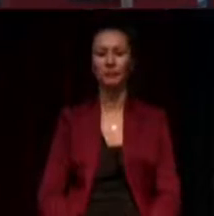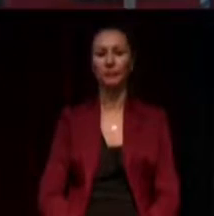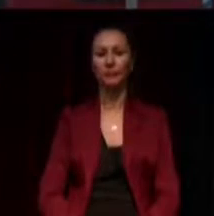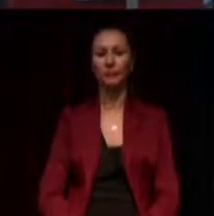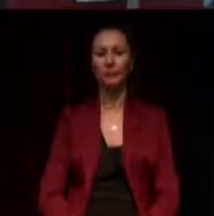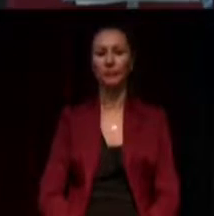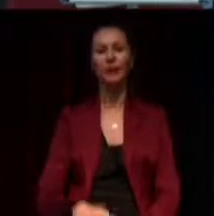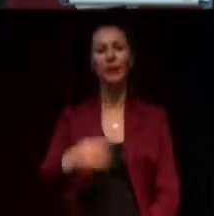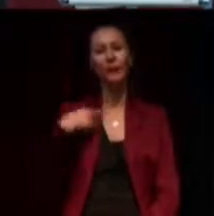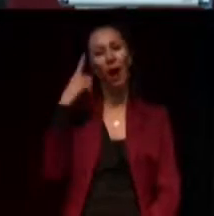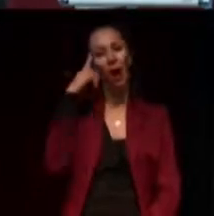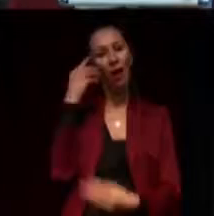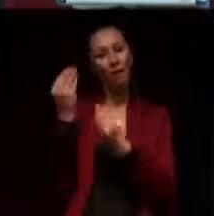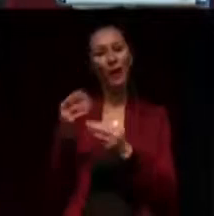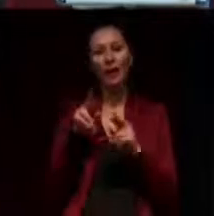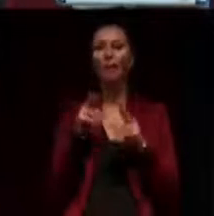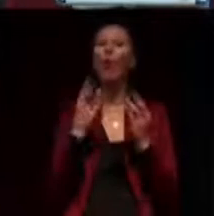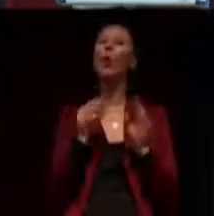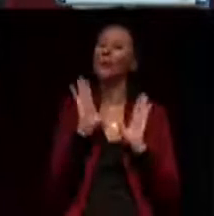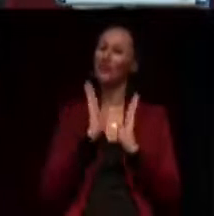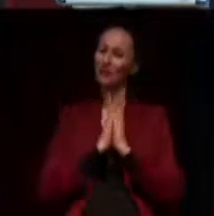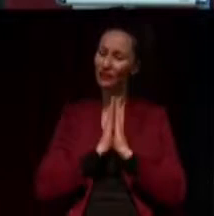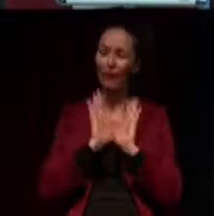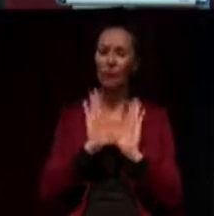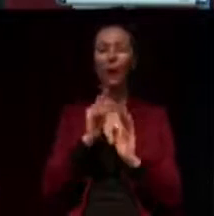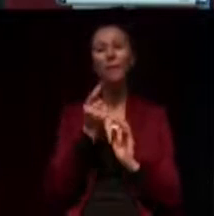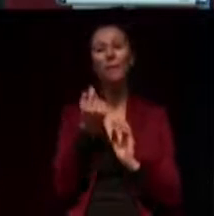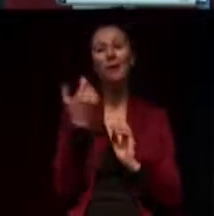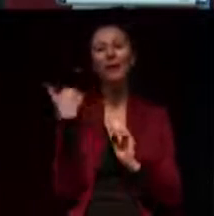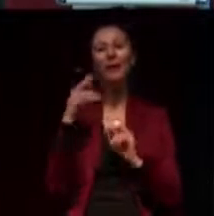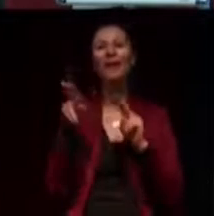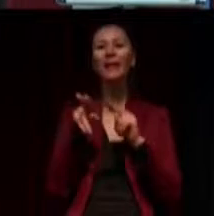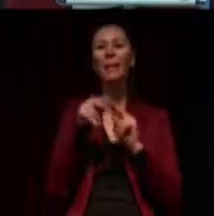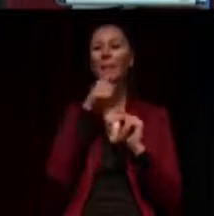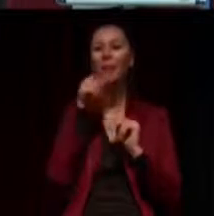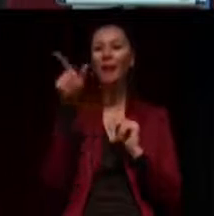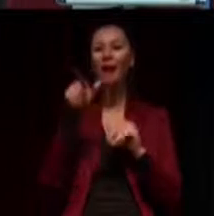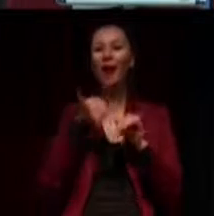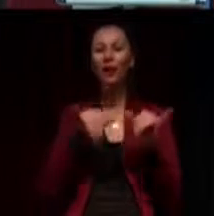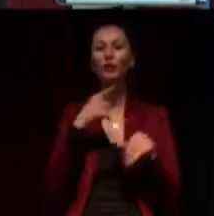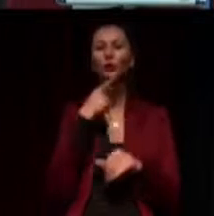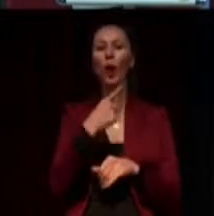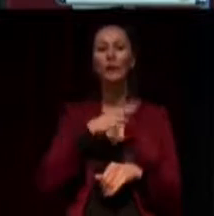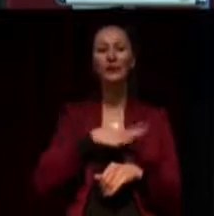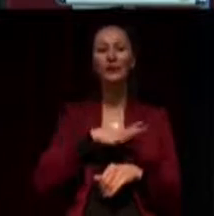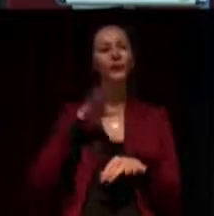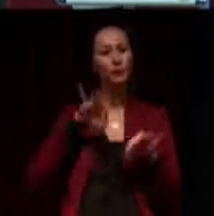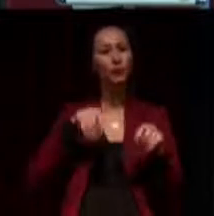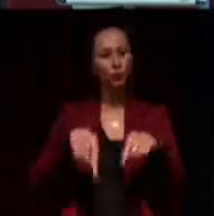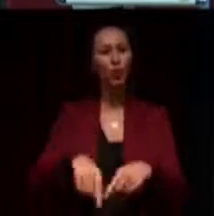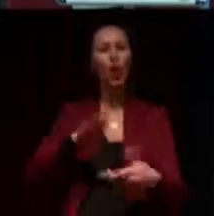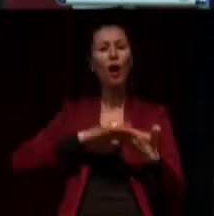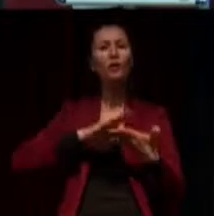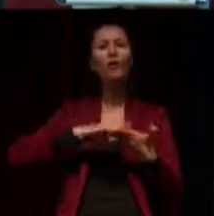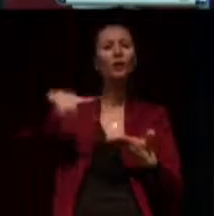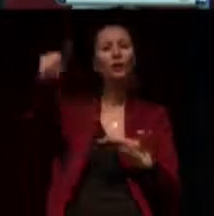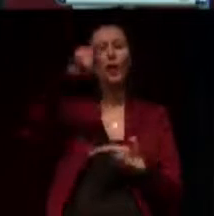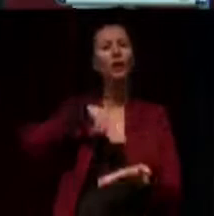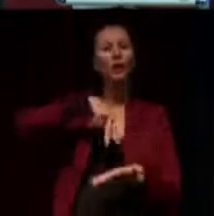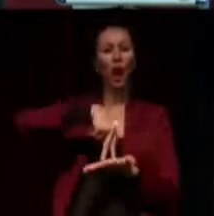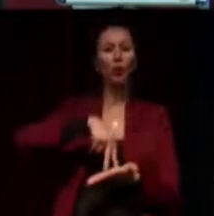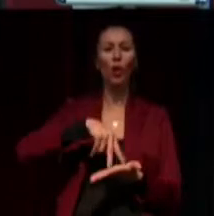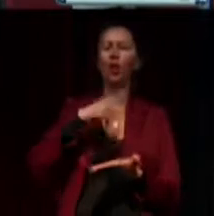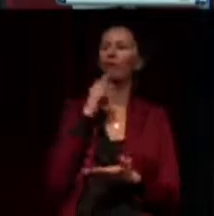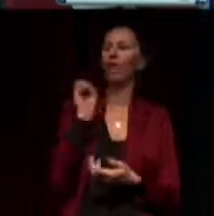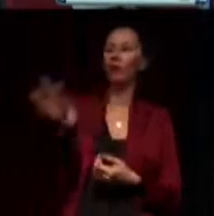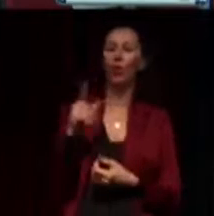Sakın akıl vermek gibi olmasın ama esasen demin Kemal abi de sanırım onu söylemek istedi. Şimdi burada arkadaşlarımız genelde kalkıyor,